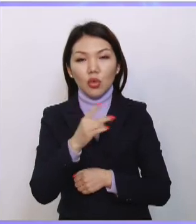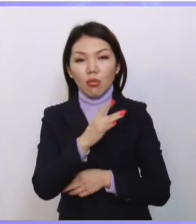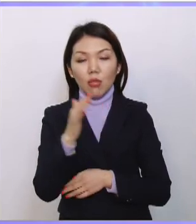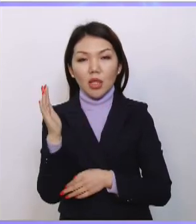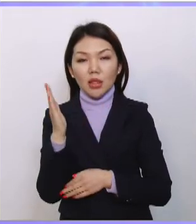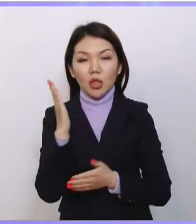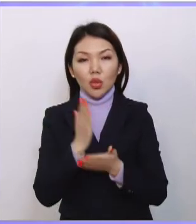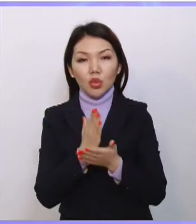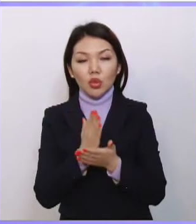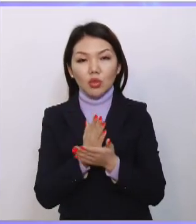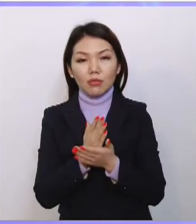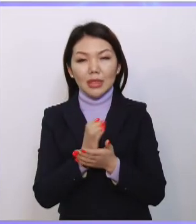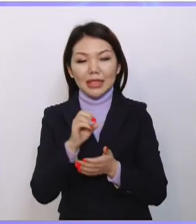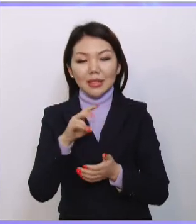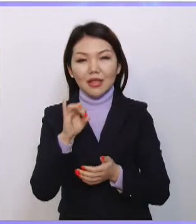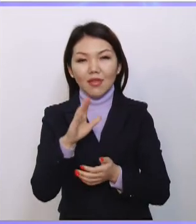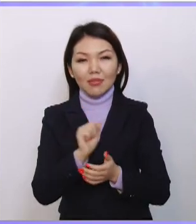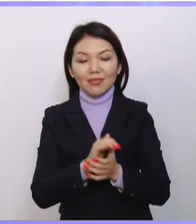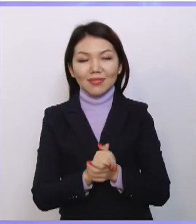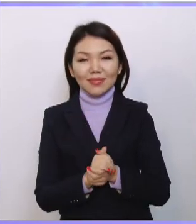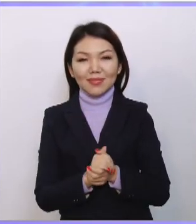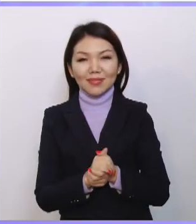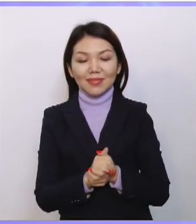Чоң атам жемиш багын жакшы карайт.